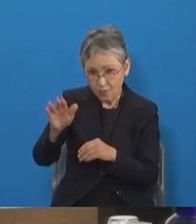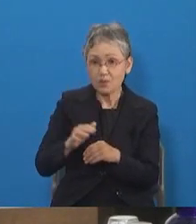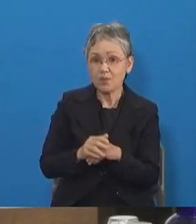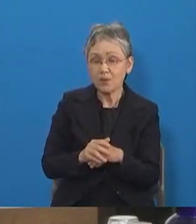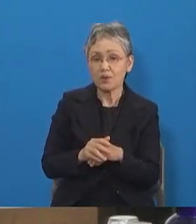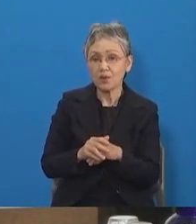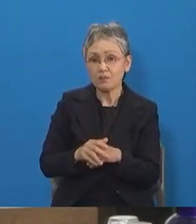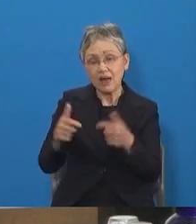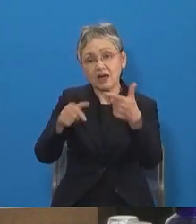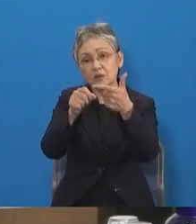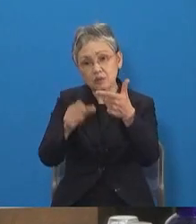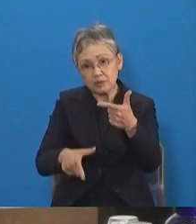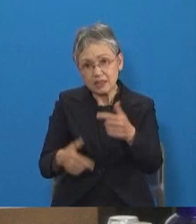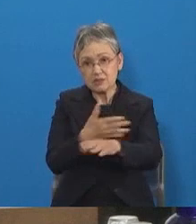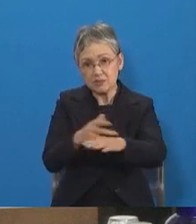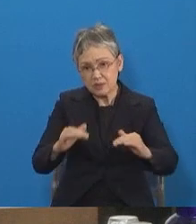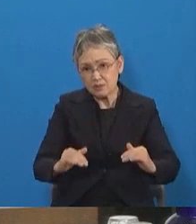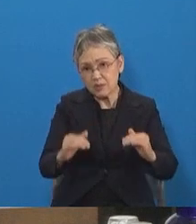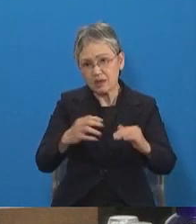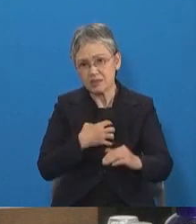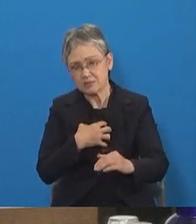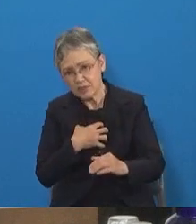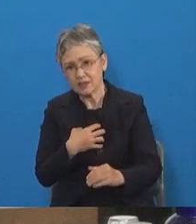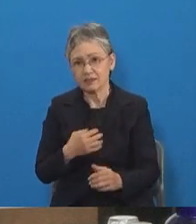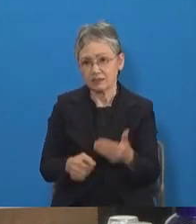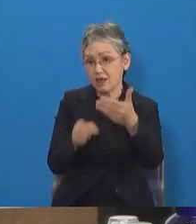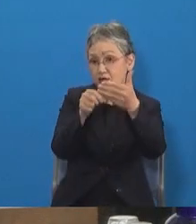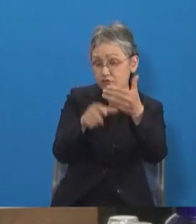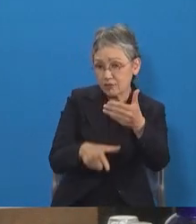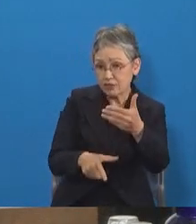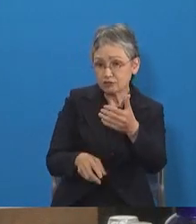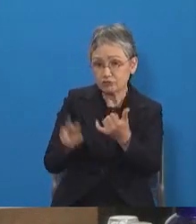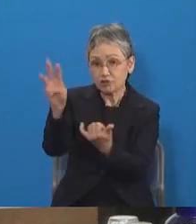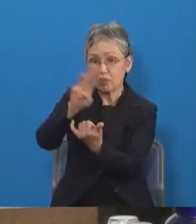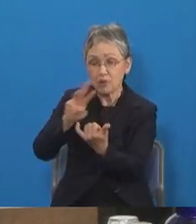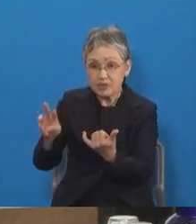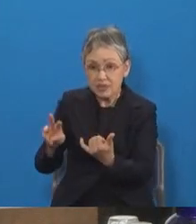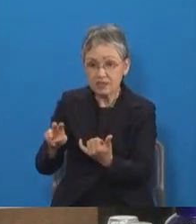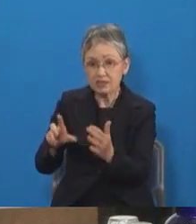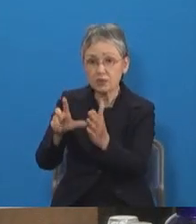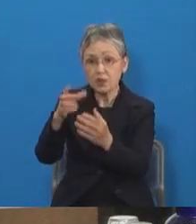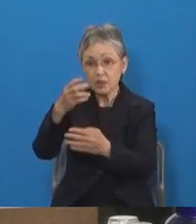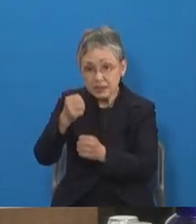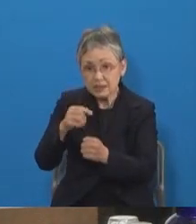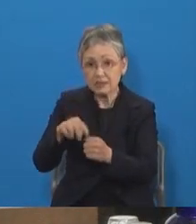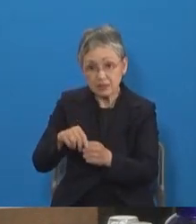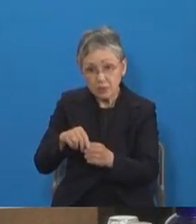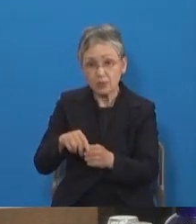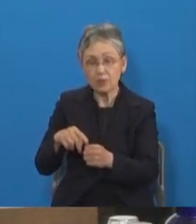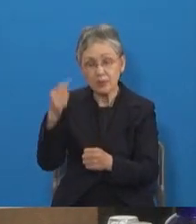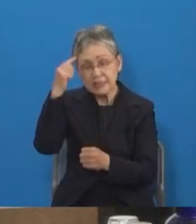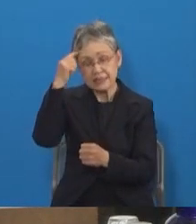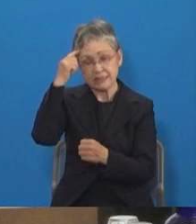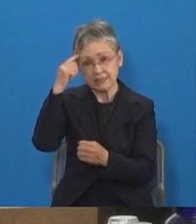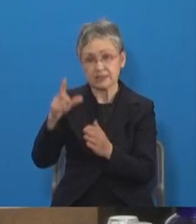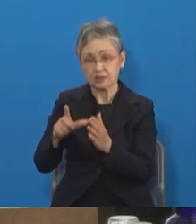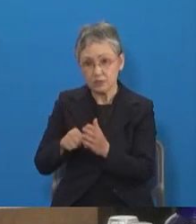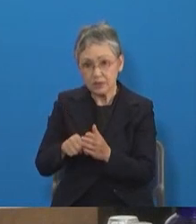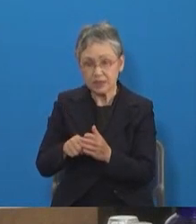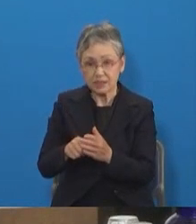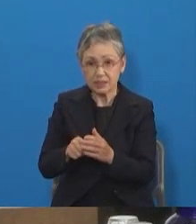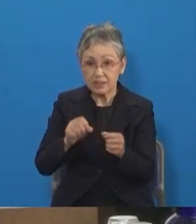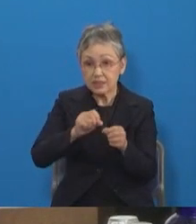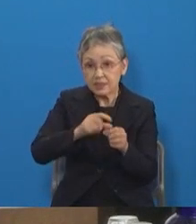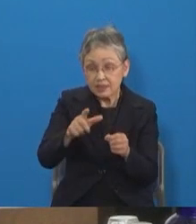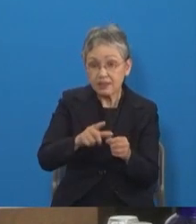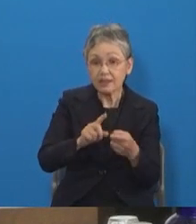水期や9月1日の防災の日など、防災対策への意識が高まる機会を積極的に捉え、マイタイムラインの作成が